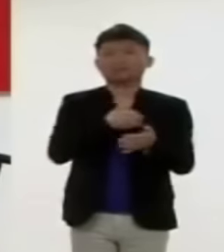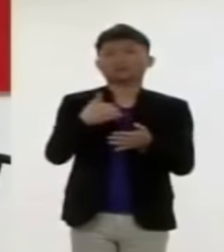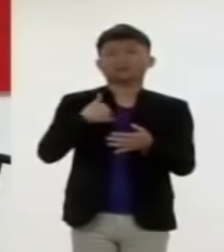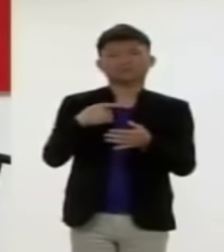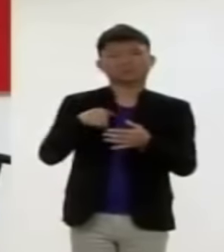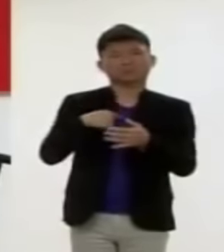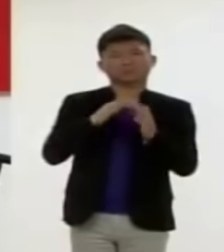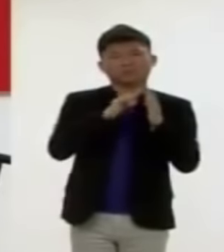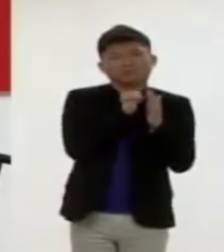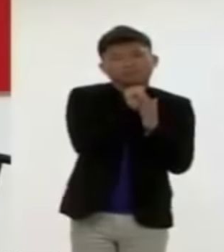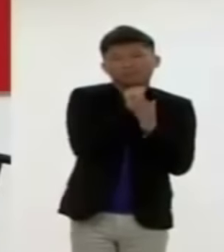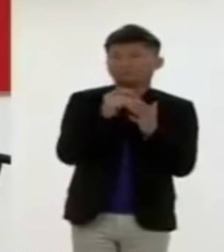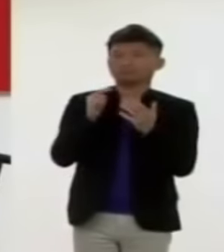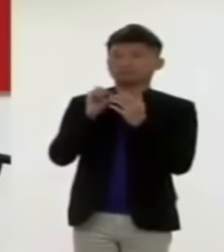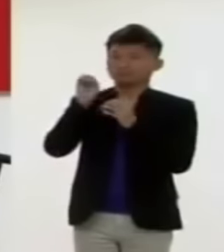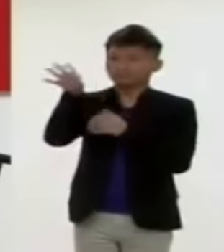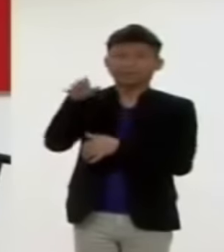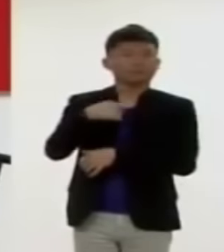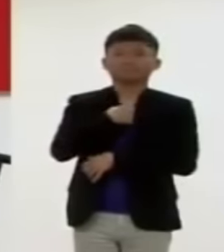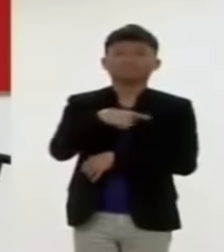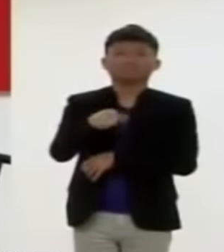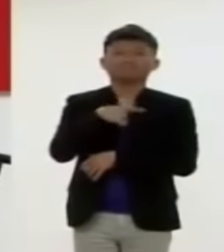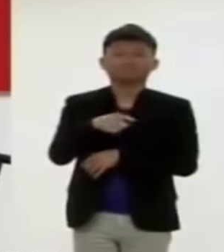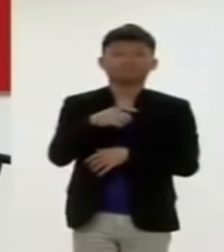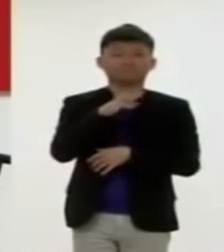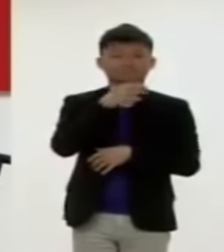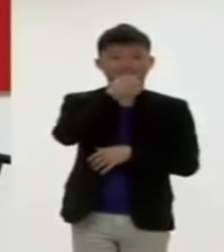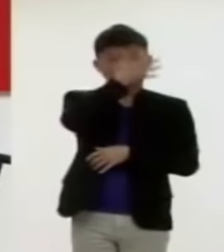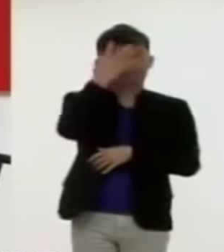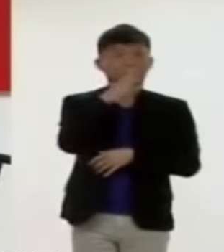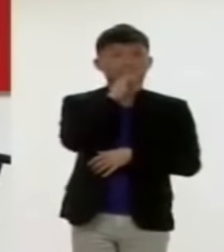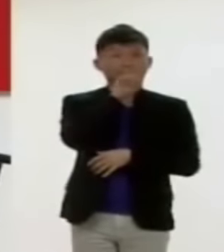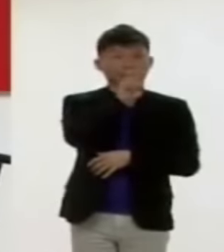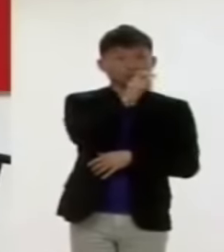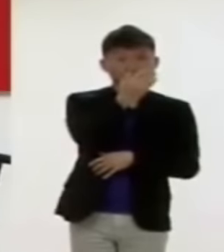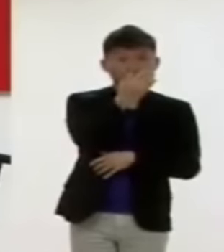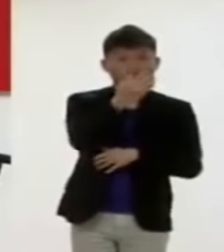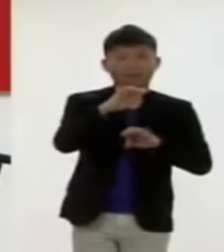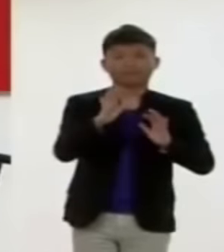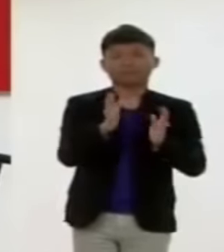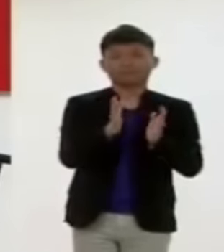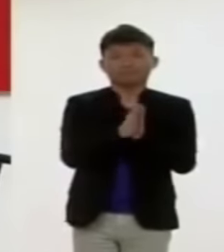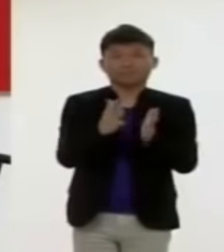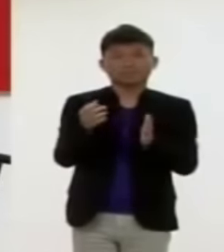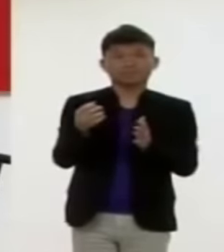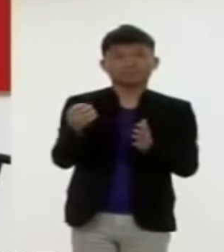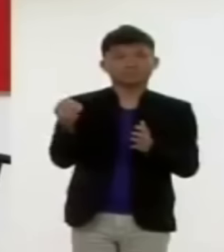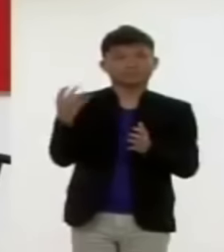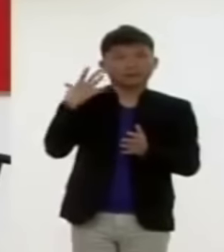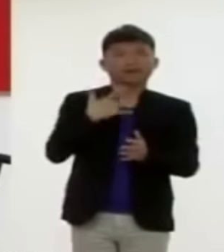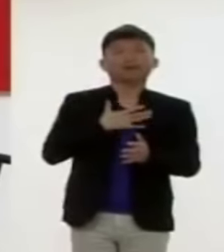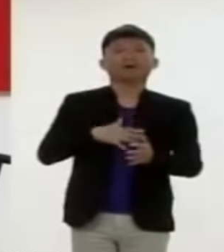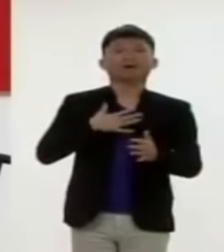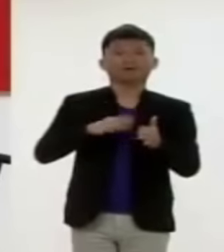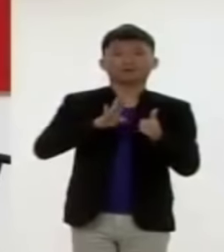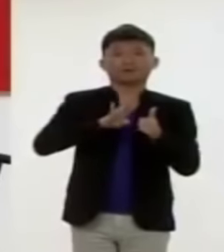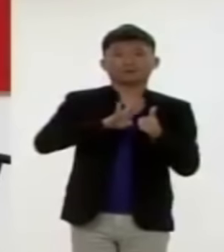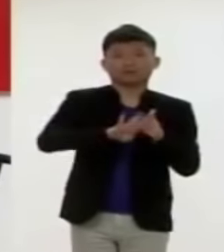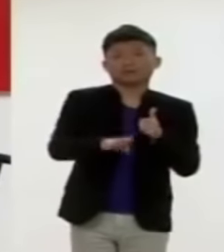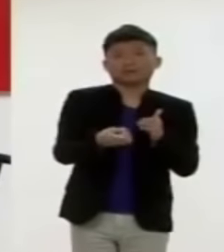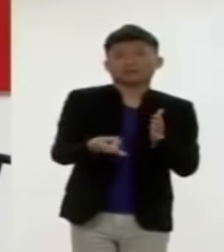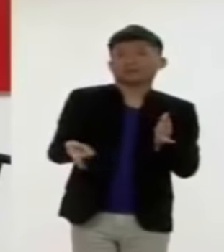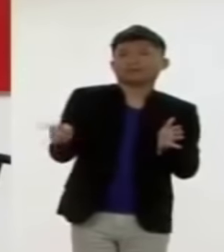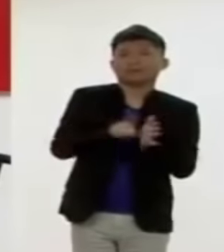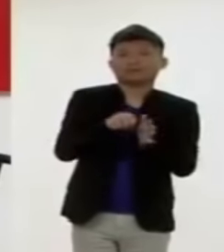要，因为我们不要一个29岁的警员，马上知道他自己终身是不良于